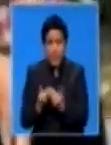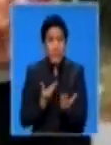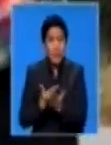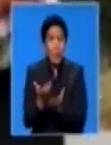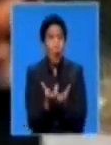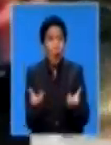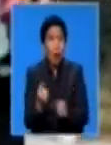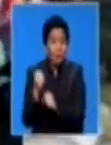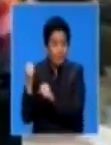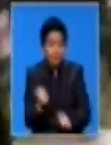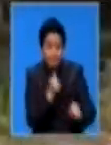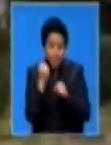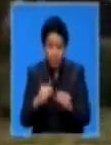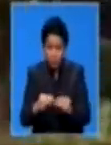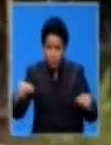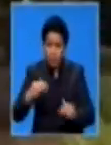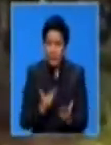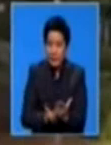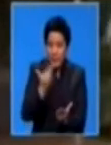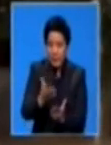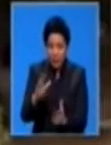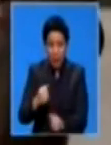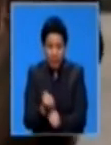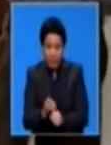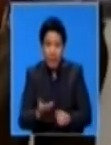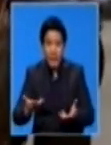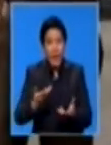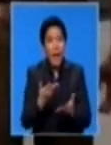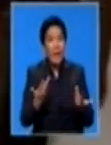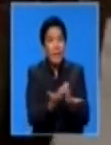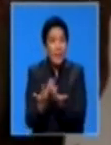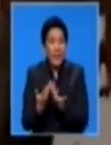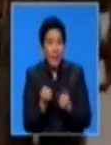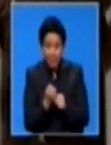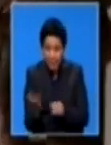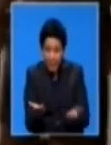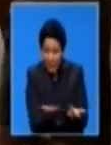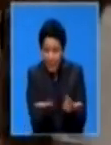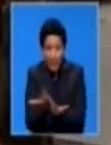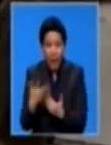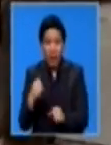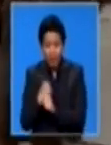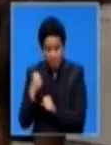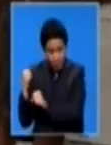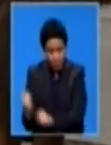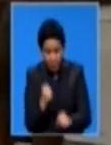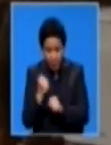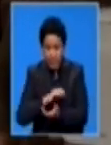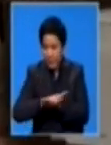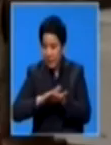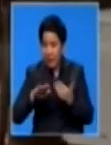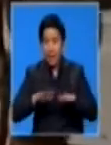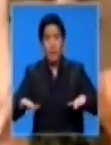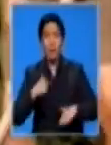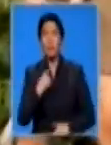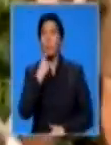กรณ์ทำความสะอาดร่วมแรงร่วมใจช่วยกันถางหญ้าและกวาดถนนจนสะอาดได้ทำมากว่า2เดือนแล้วสิ่งที่เด็กพูดกับสัง